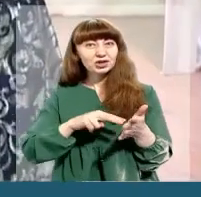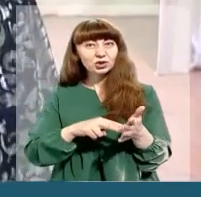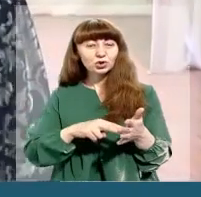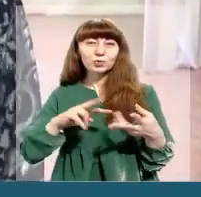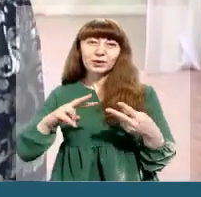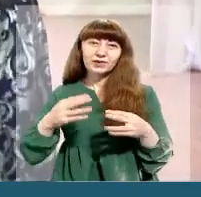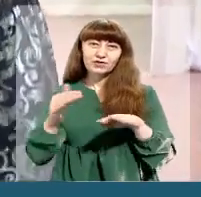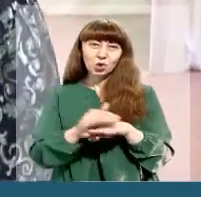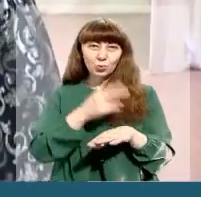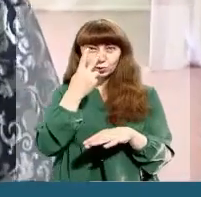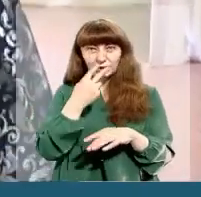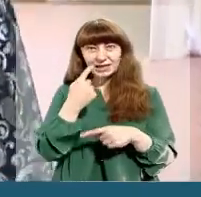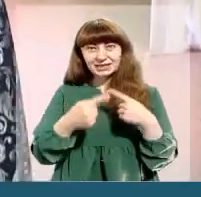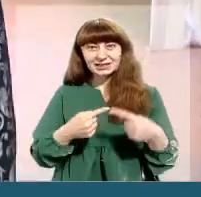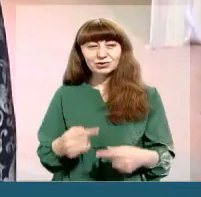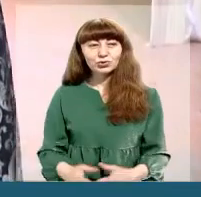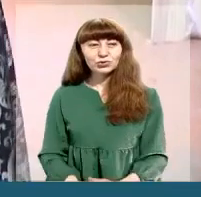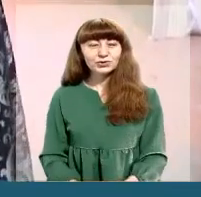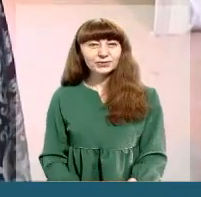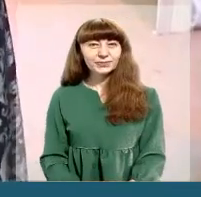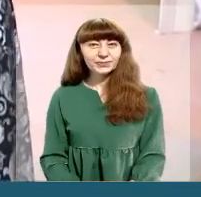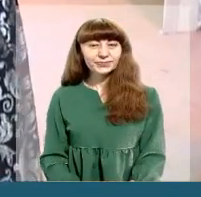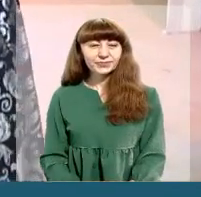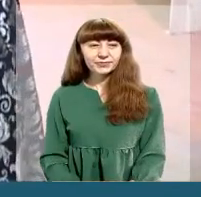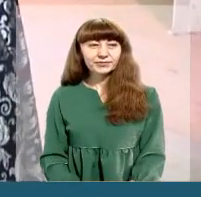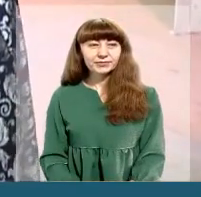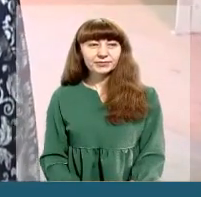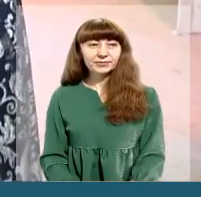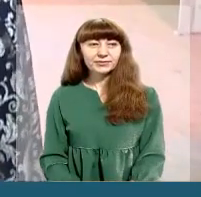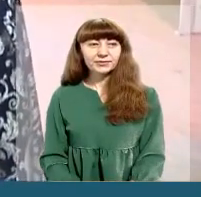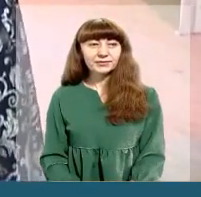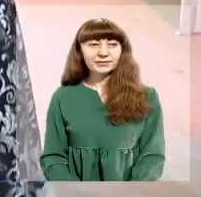планируют превратить в добрую традицию. Ламжана Манкильдинова, Диара Ахметшин, телеканал «Кустанай».